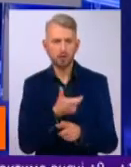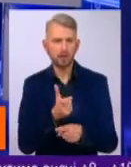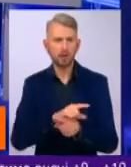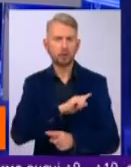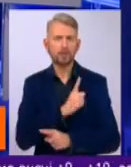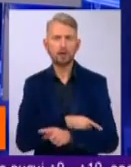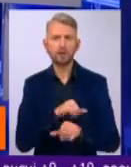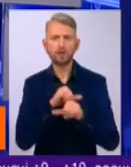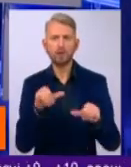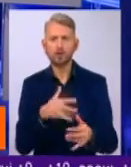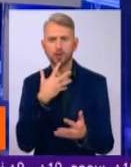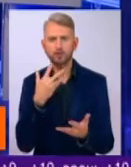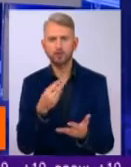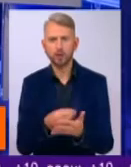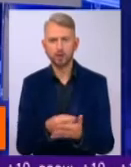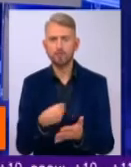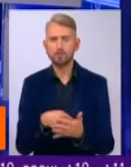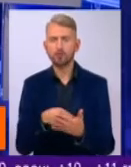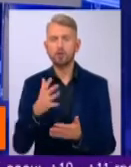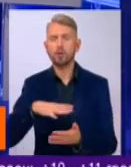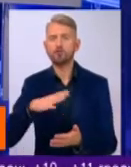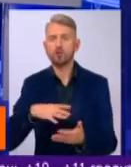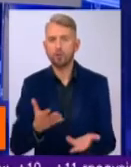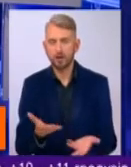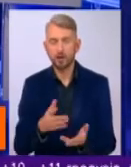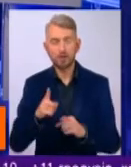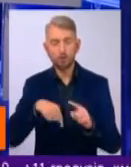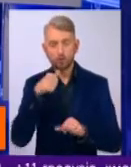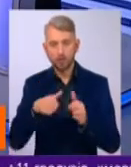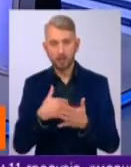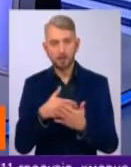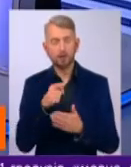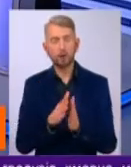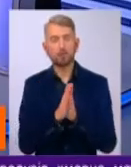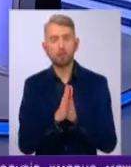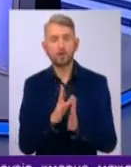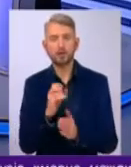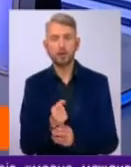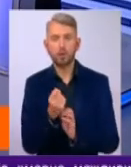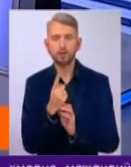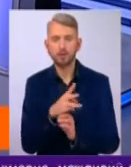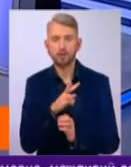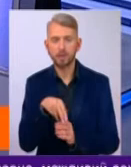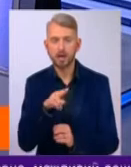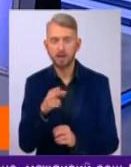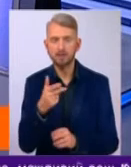сильно збільшило свої бюджетні очікування. От, наприклад, на наступний рік вони попросили на 11 мільярдів гривень більше.